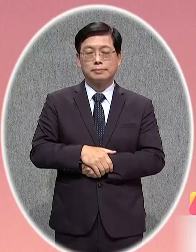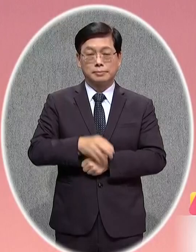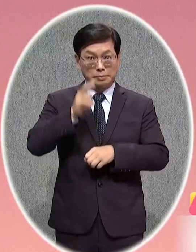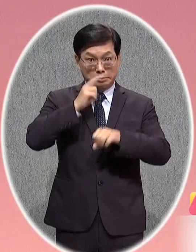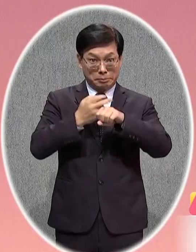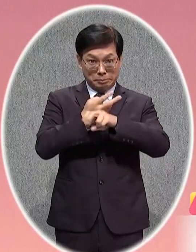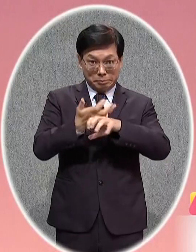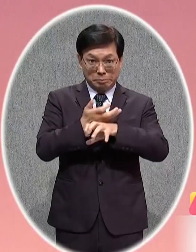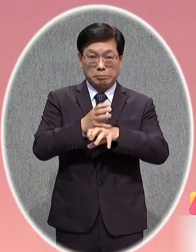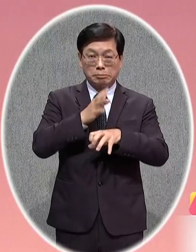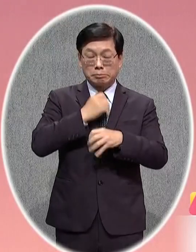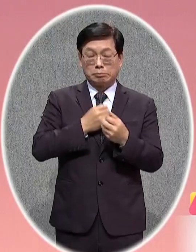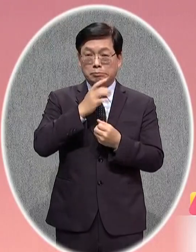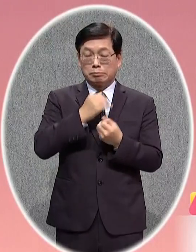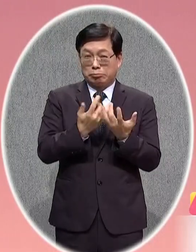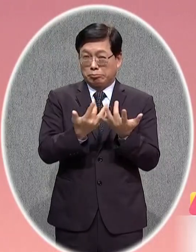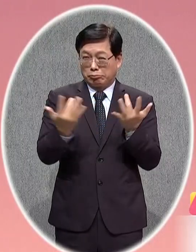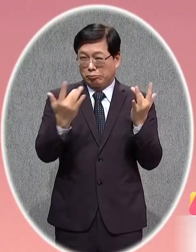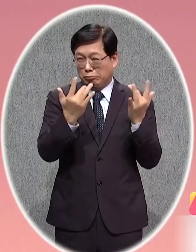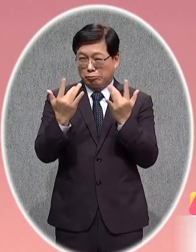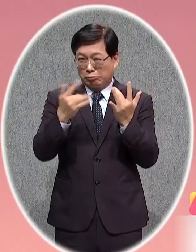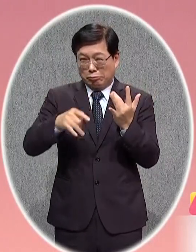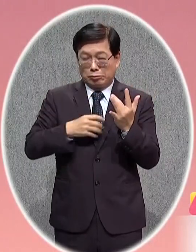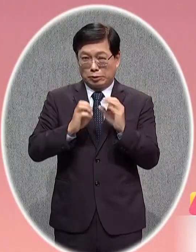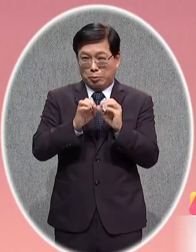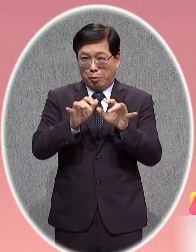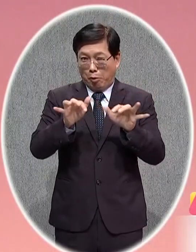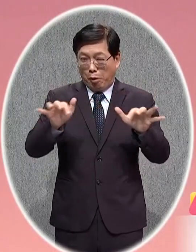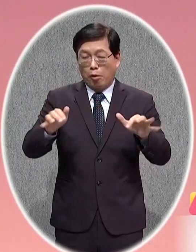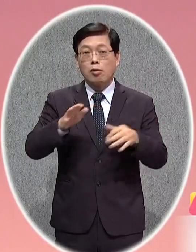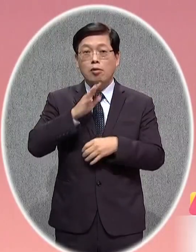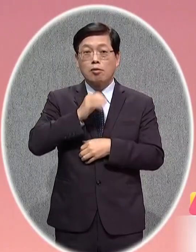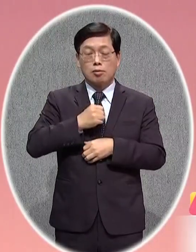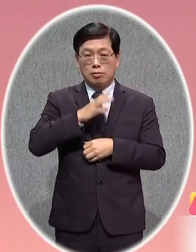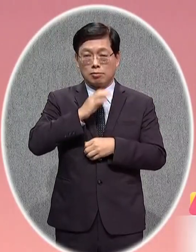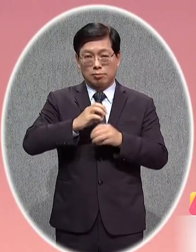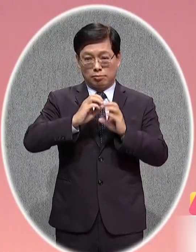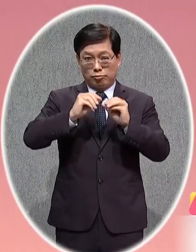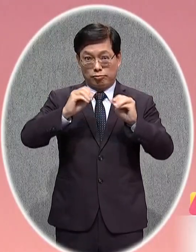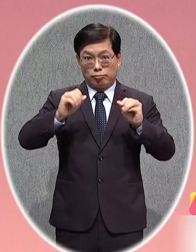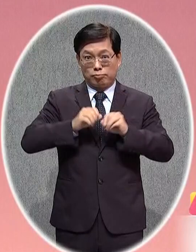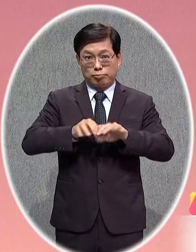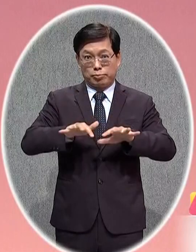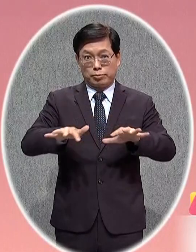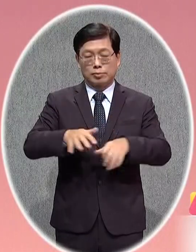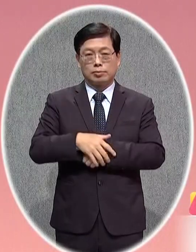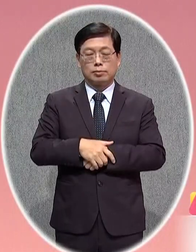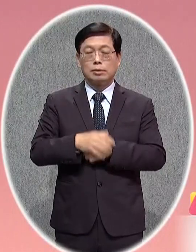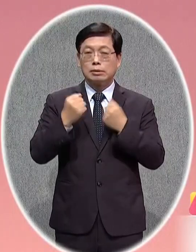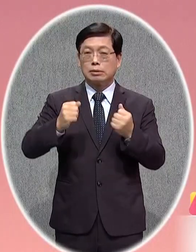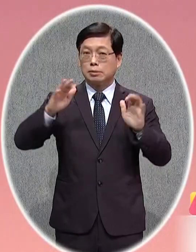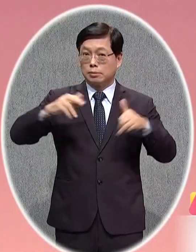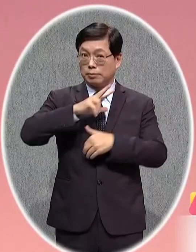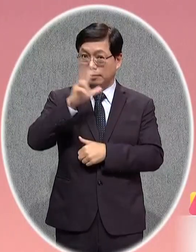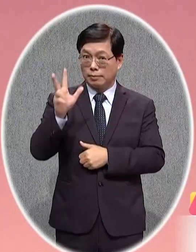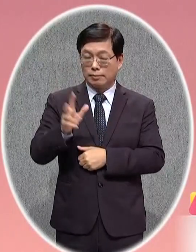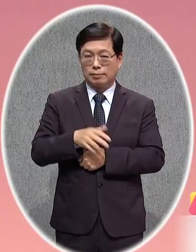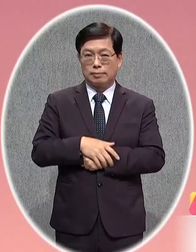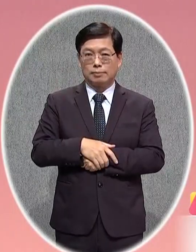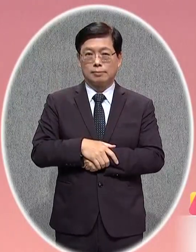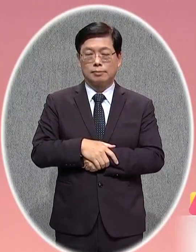藻礁是由藻类造礁，它是由壳状珊瑚藻在春天的时